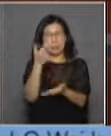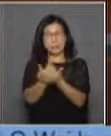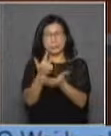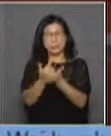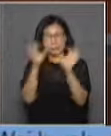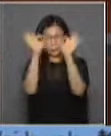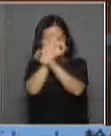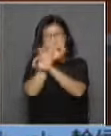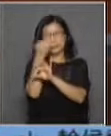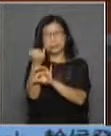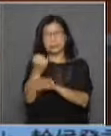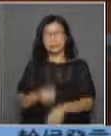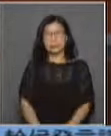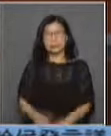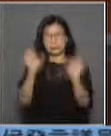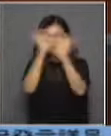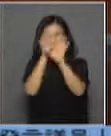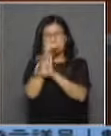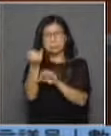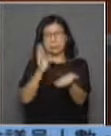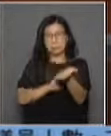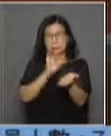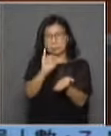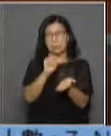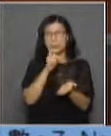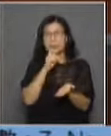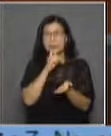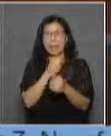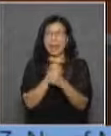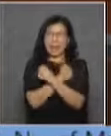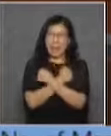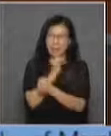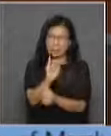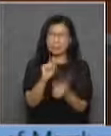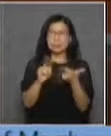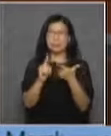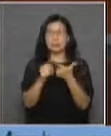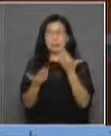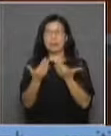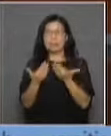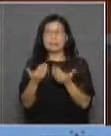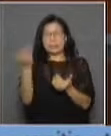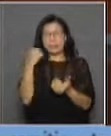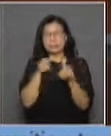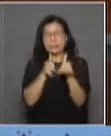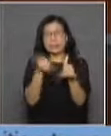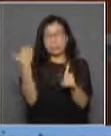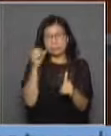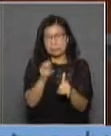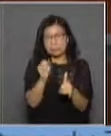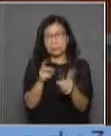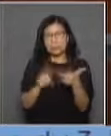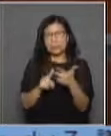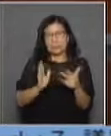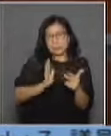誤。呢個錯誤可能係基於疏懶啦，可能是基於恩循啦，可能是基於偏